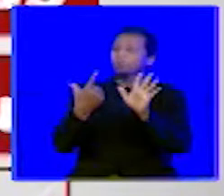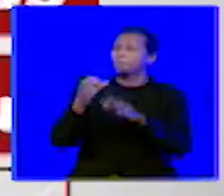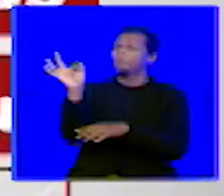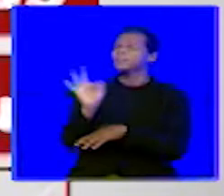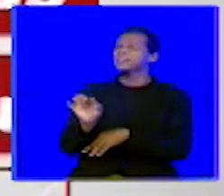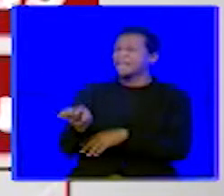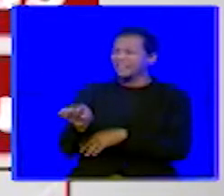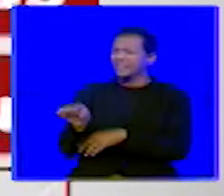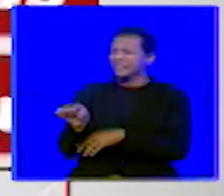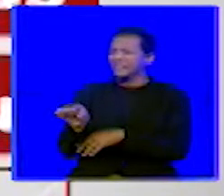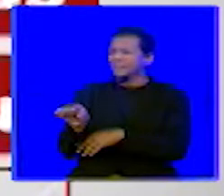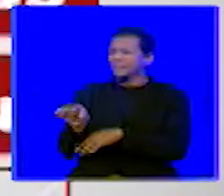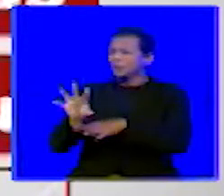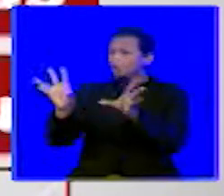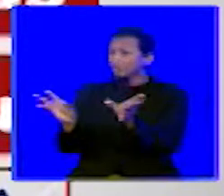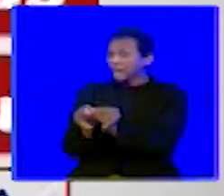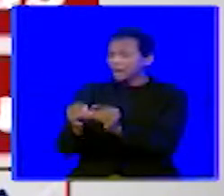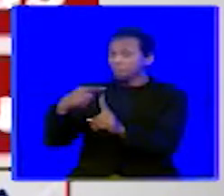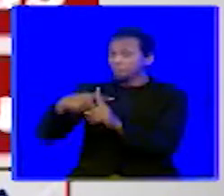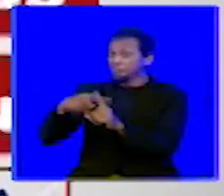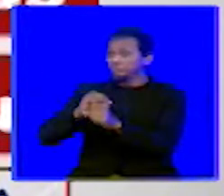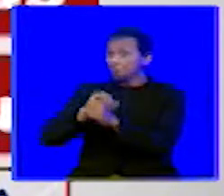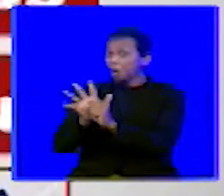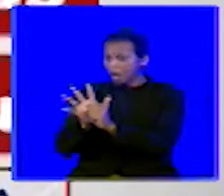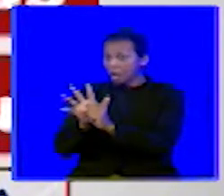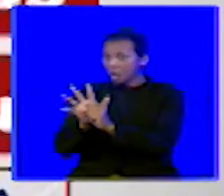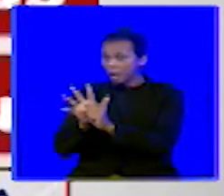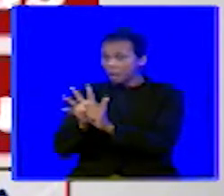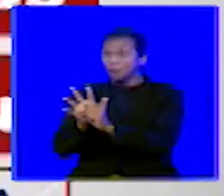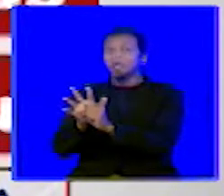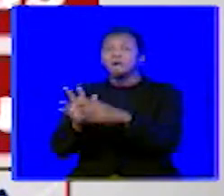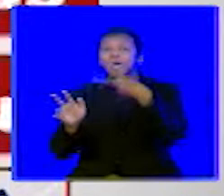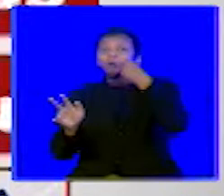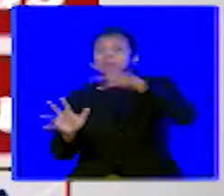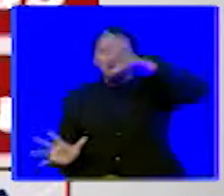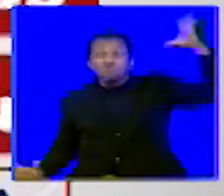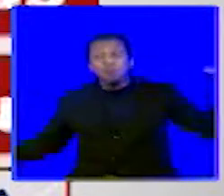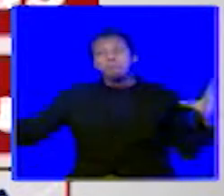COVID-19. Total kasus COVID-19 di Indonesia saat ini mencapai